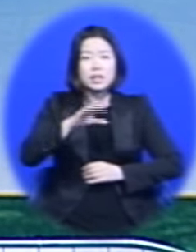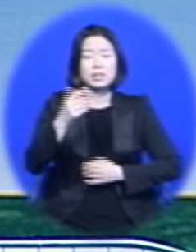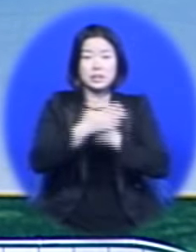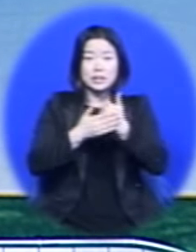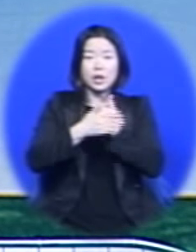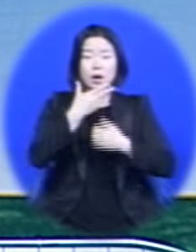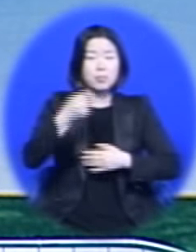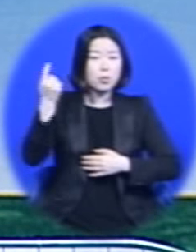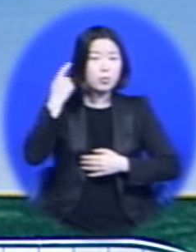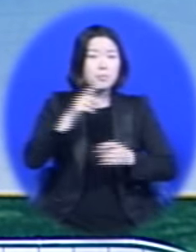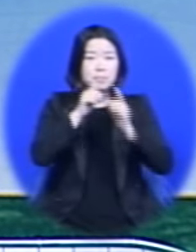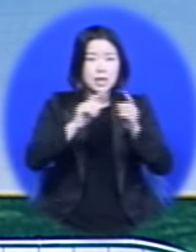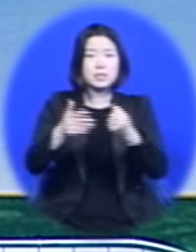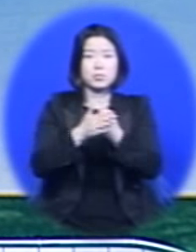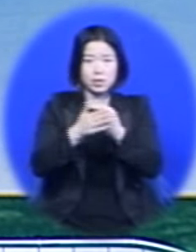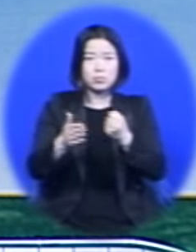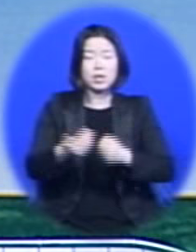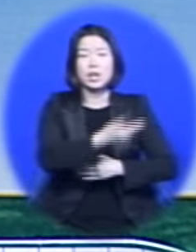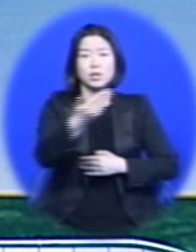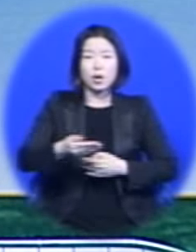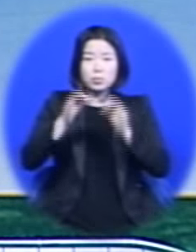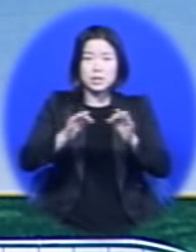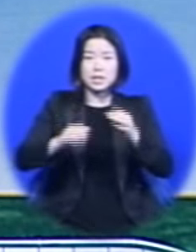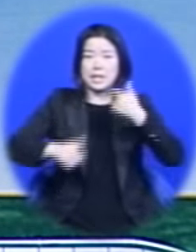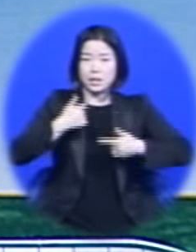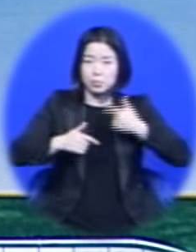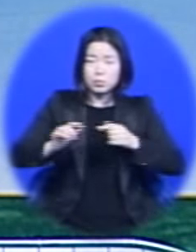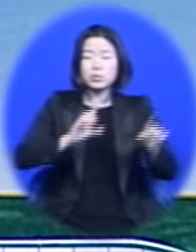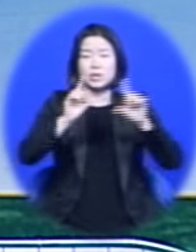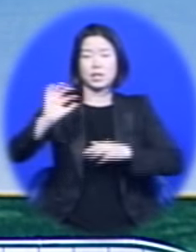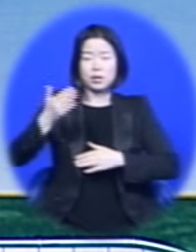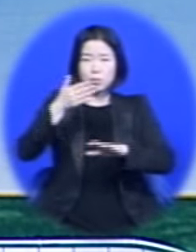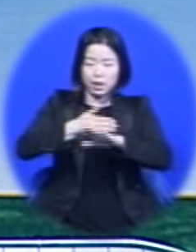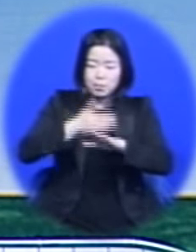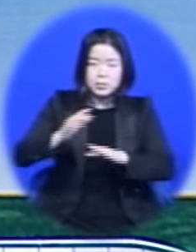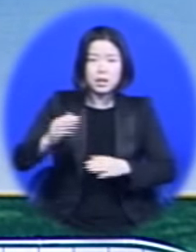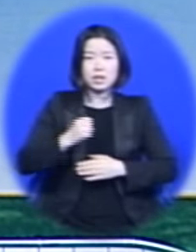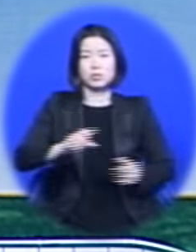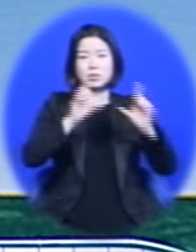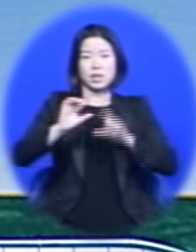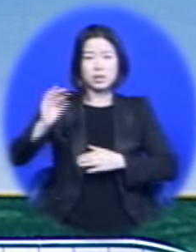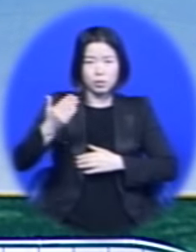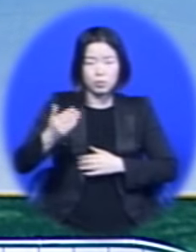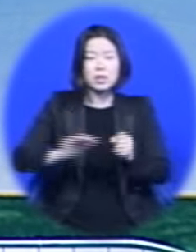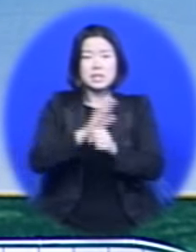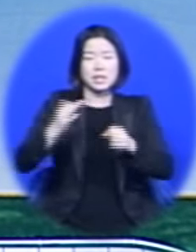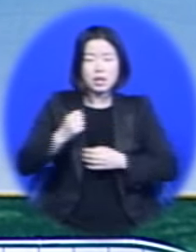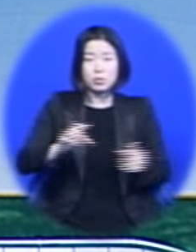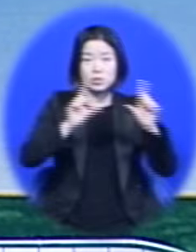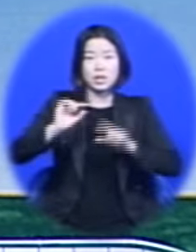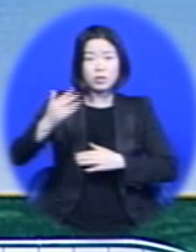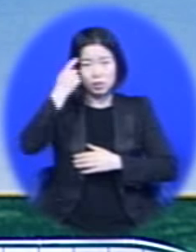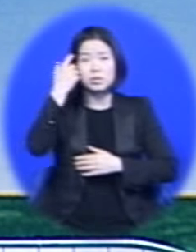말씀 때문에 여러분이 이제 기쁨으로 살게 됐고 감사로 살게 되고 사랑으로 살게 되었느냐고 하는 것입니다.